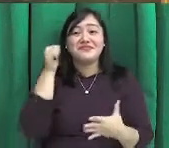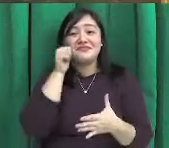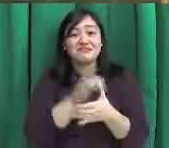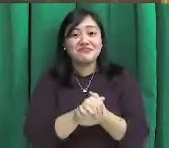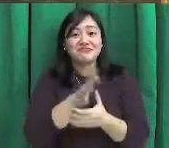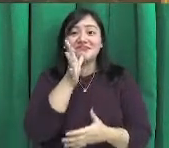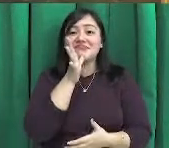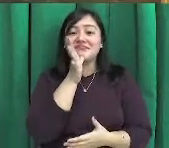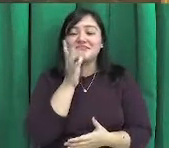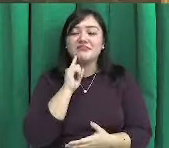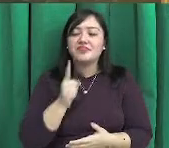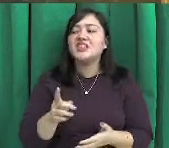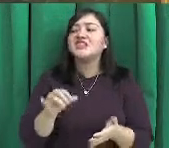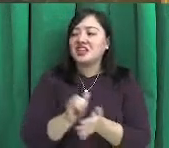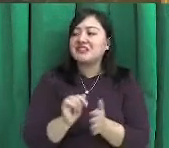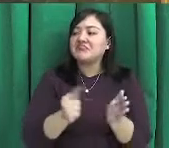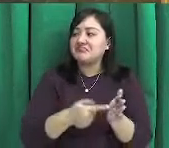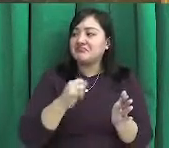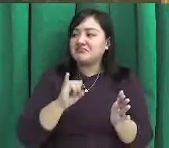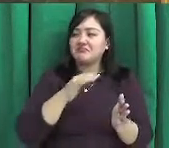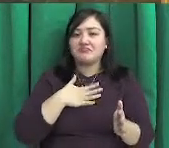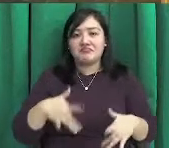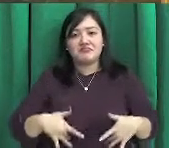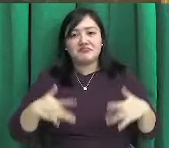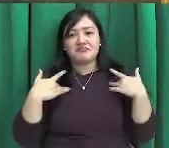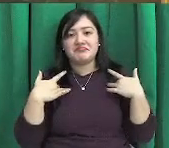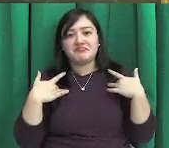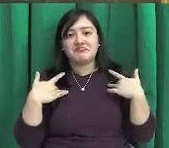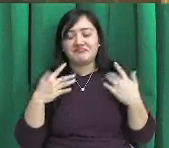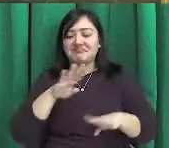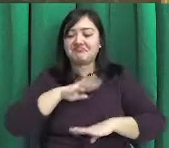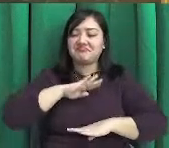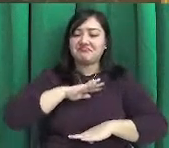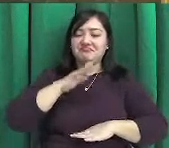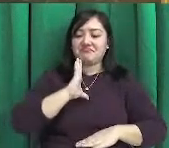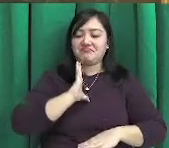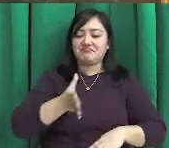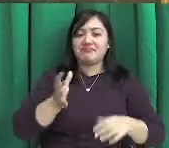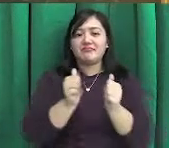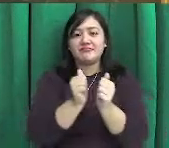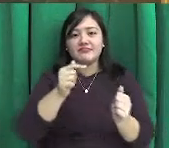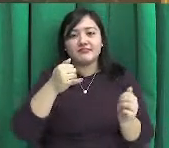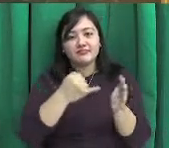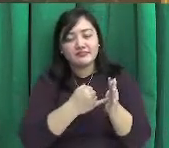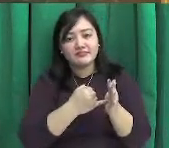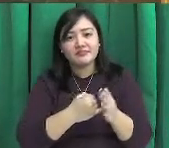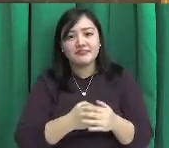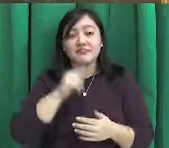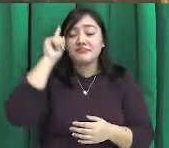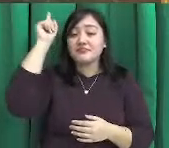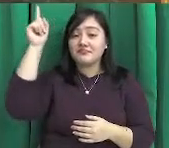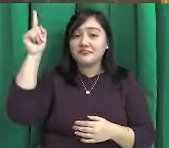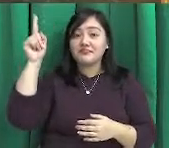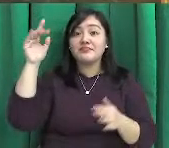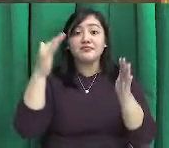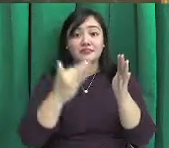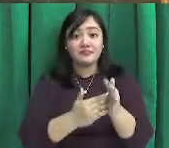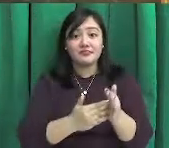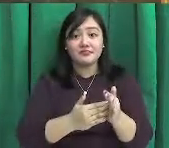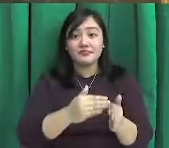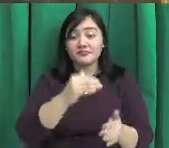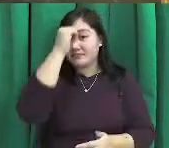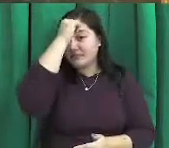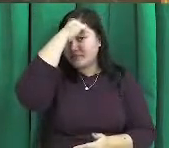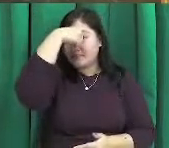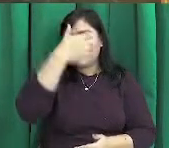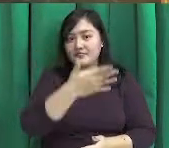ganun. No, hindi po. Hindi po tayo nilikha ng Panginoon dito para mag-suffer ng pain. Amen. You know. So,